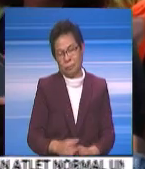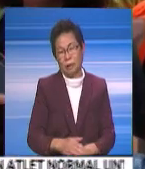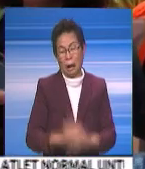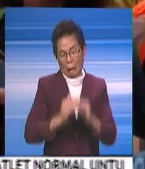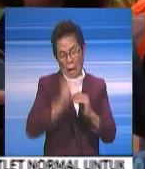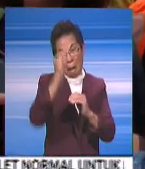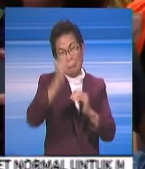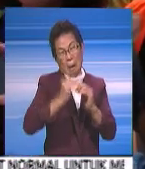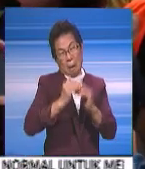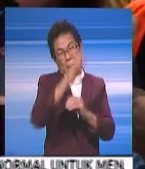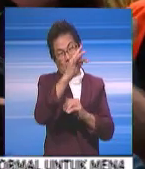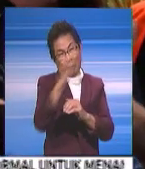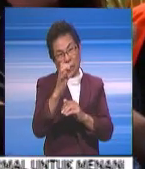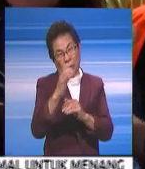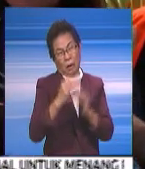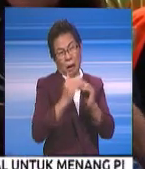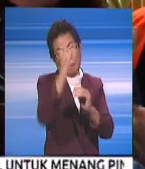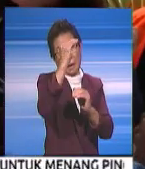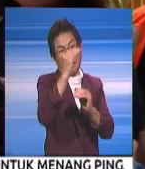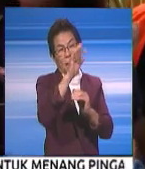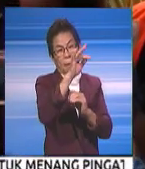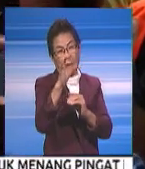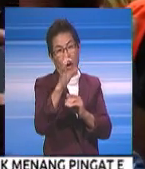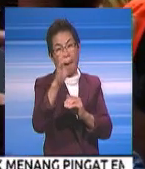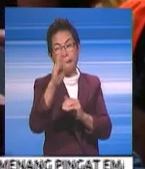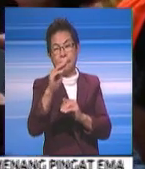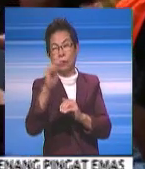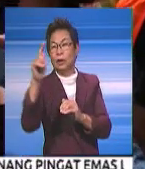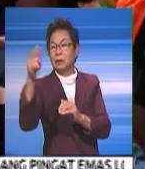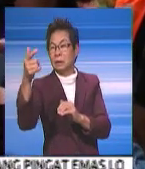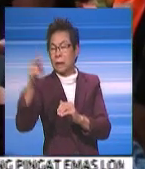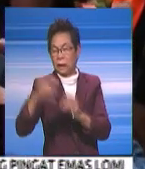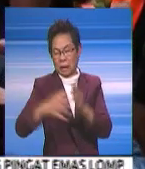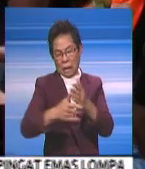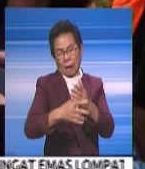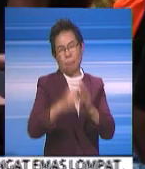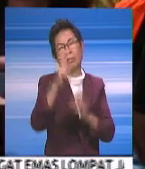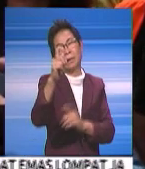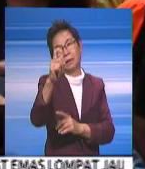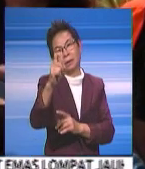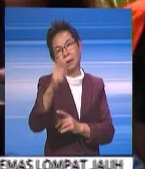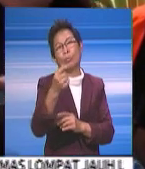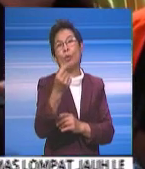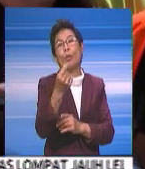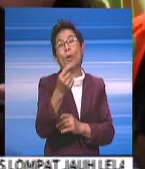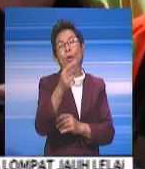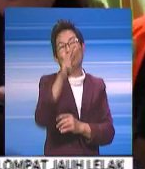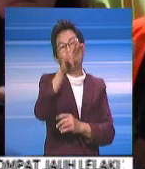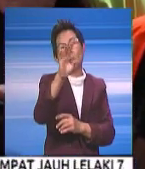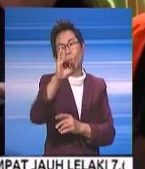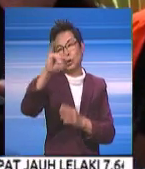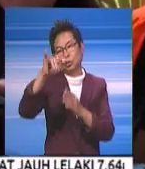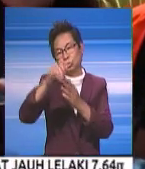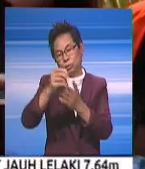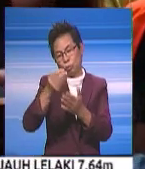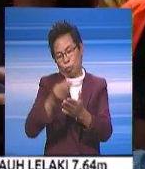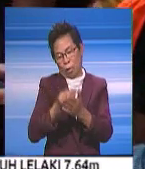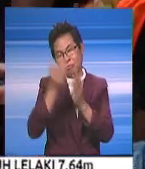lebih daripada 800 metrik tan ikan mati dengan nilai anggaran sebanyak 29 juta ringgit Malaysia.